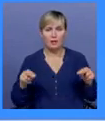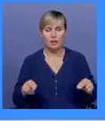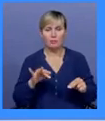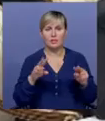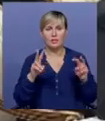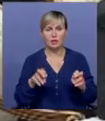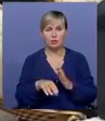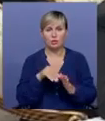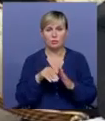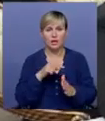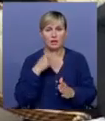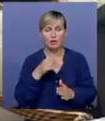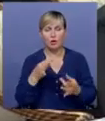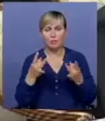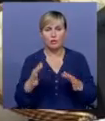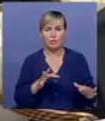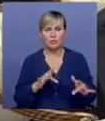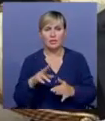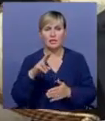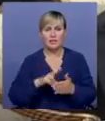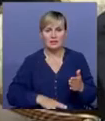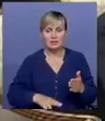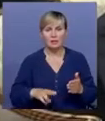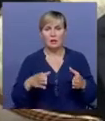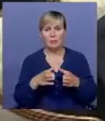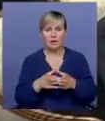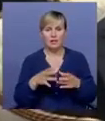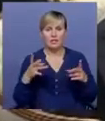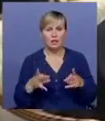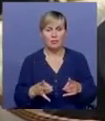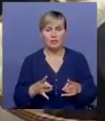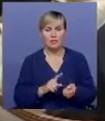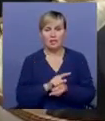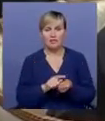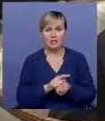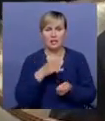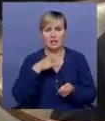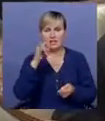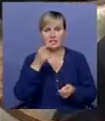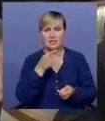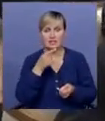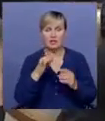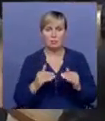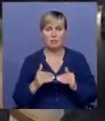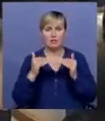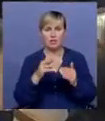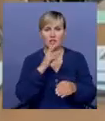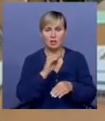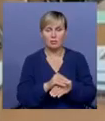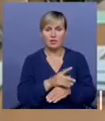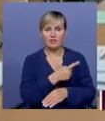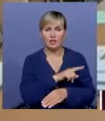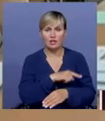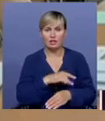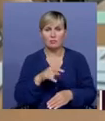статусе депутатов. Говорили об упрощении процедуры регистрации партии, необходимости реформы казахского языка и повышении зарплат врачам.